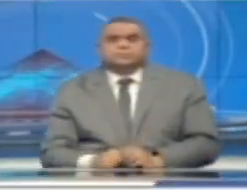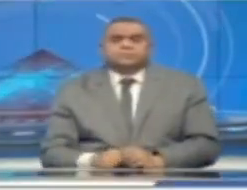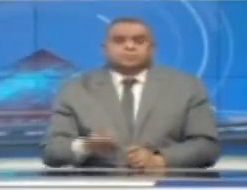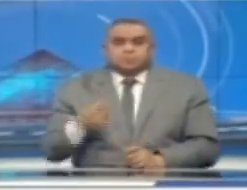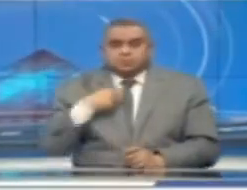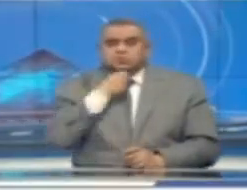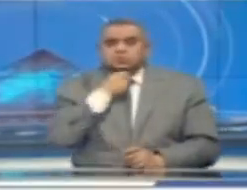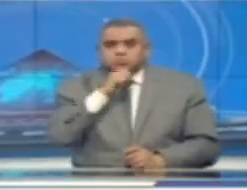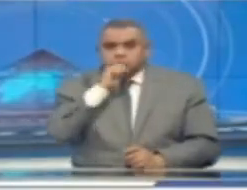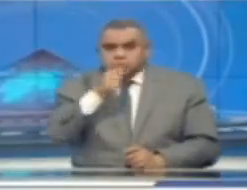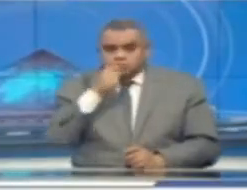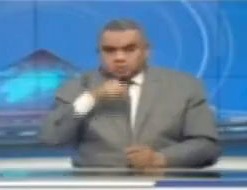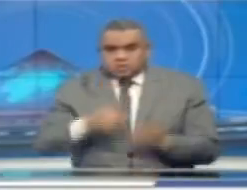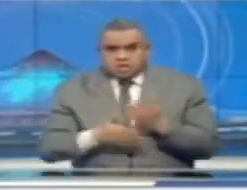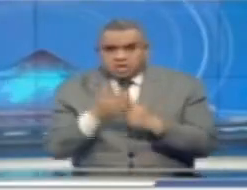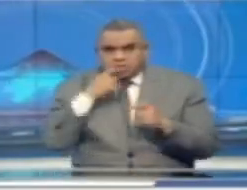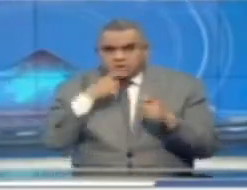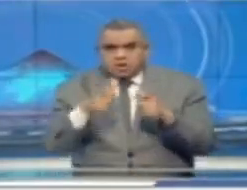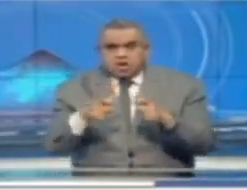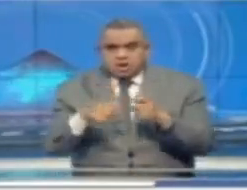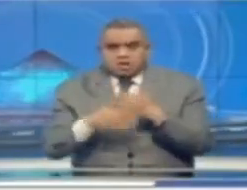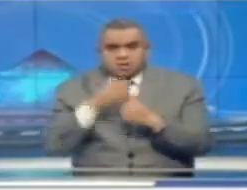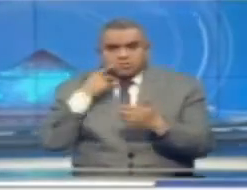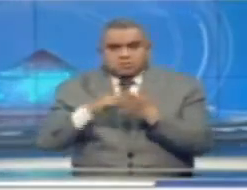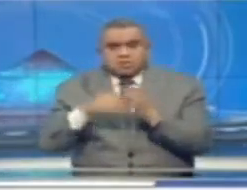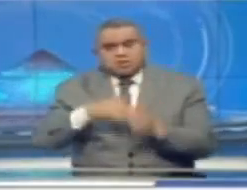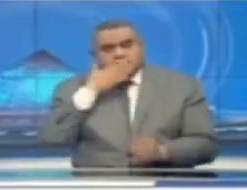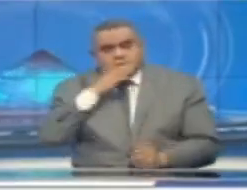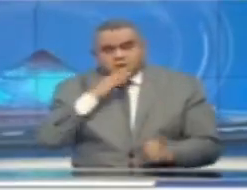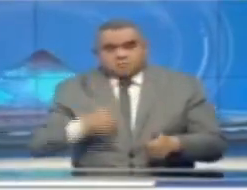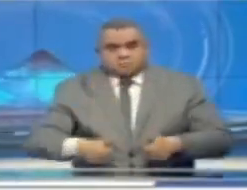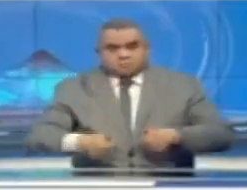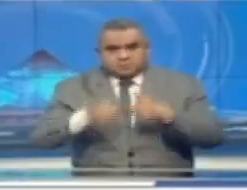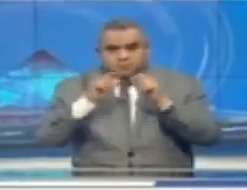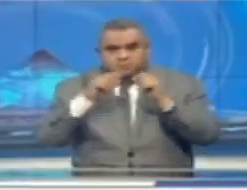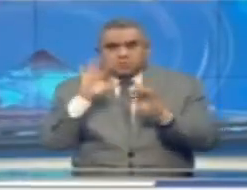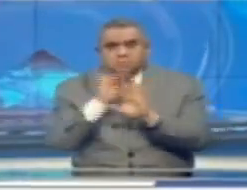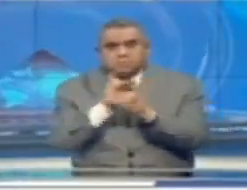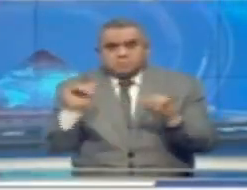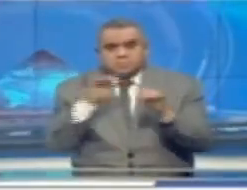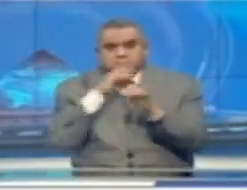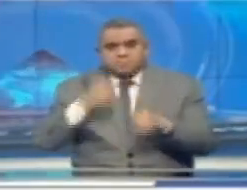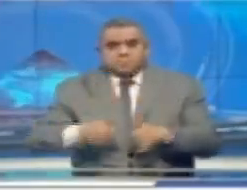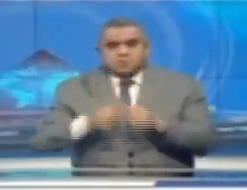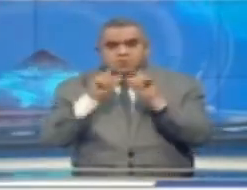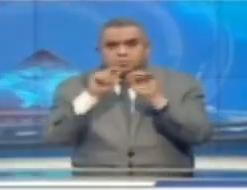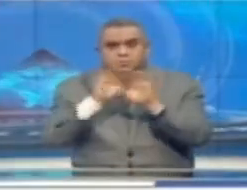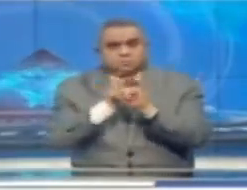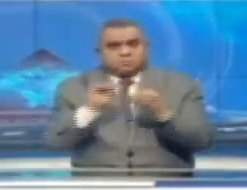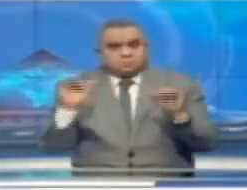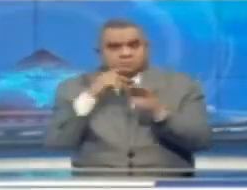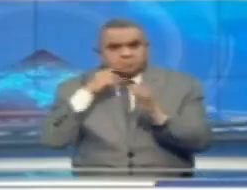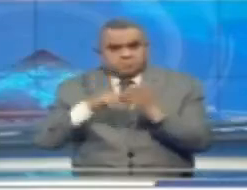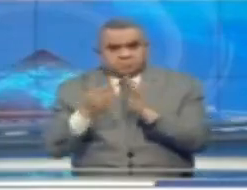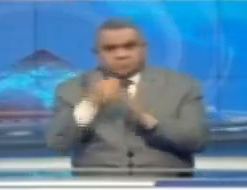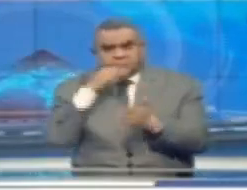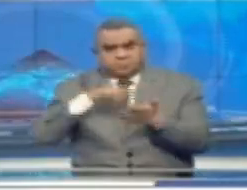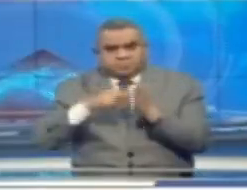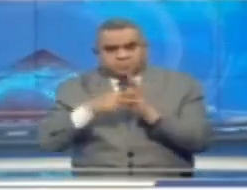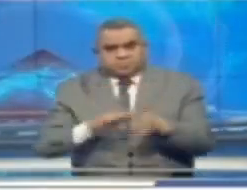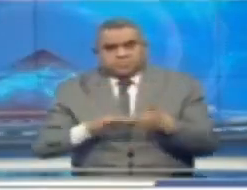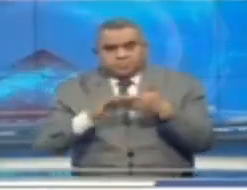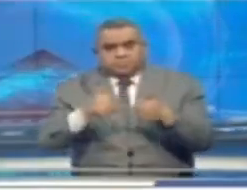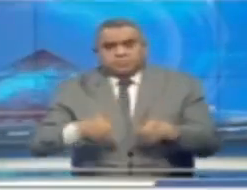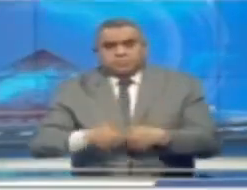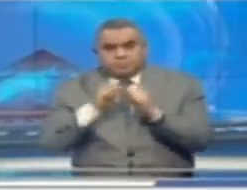وكالعادة وجد في توفير الخبز طريقا للحمدة، فالوفرة التي يتميز بها والجودة التي توجد به أيضا سهلت له